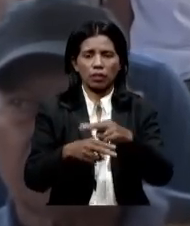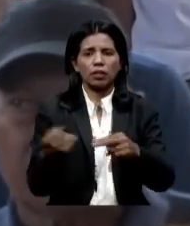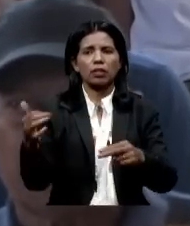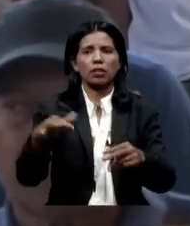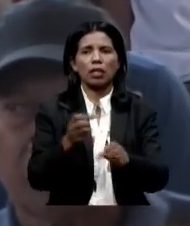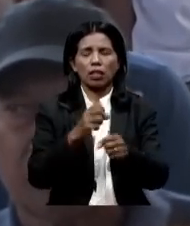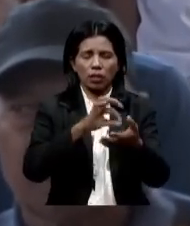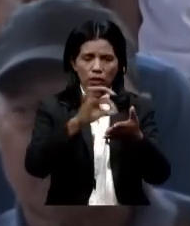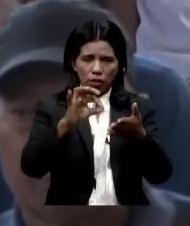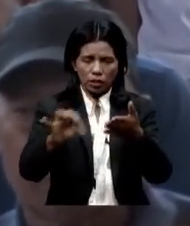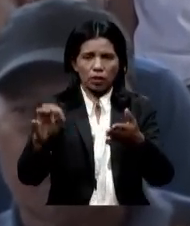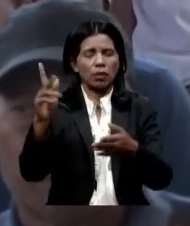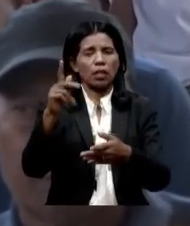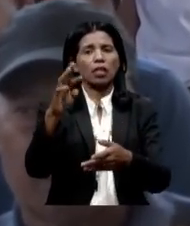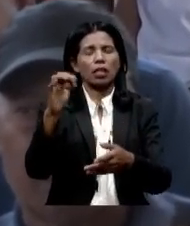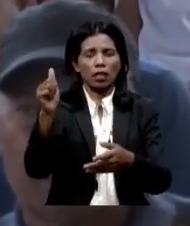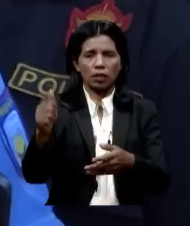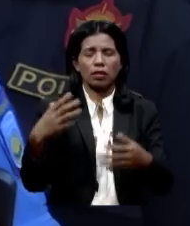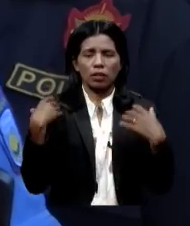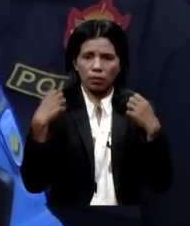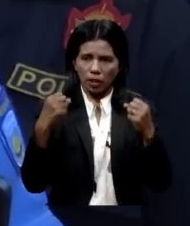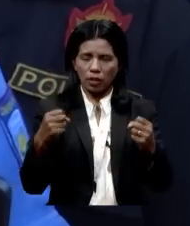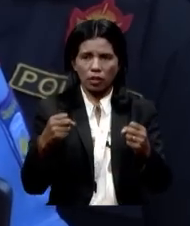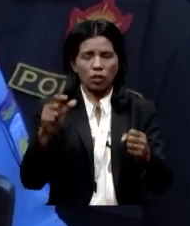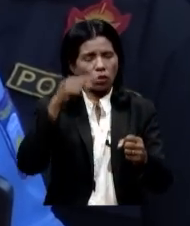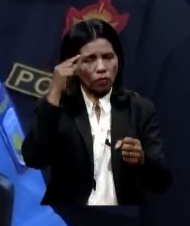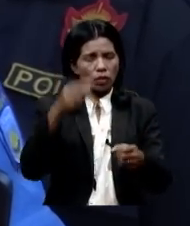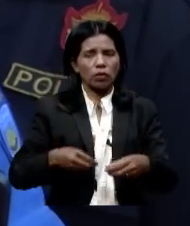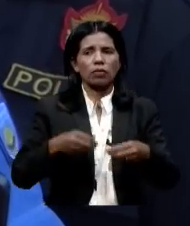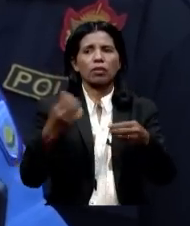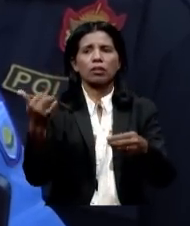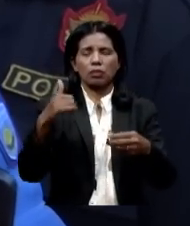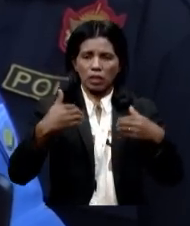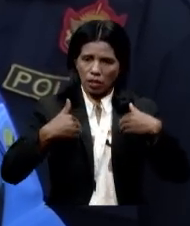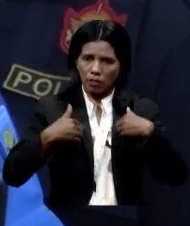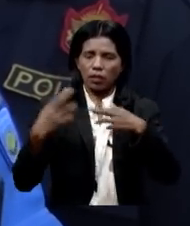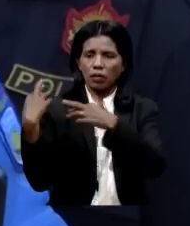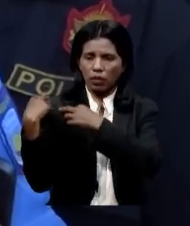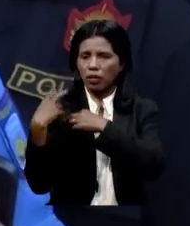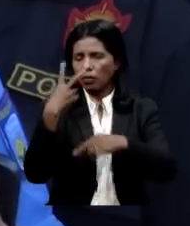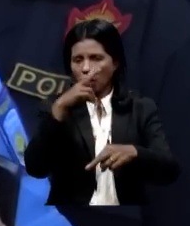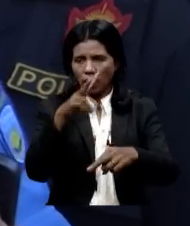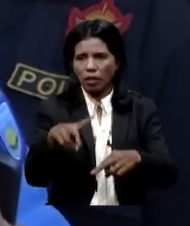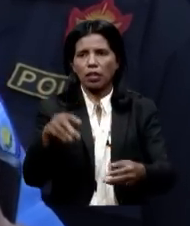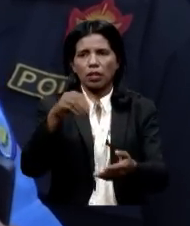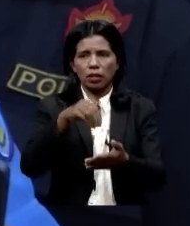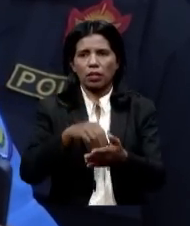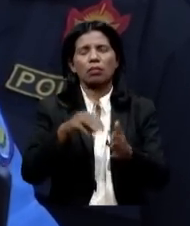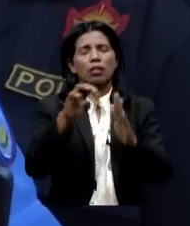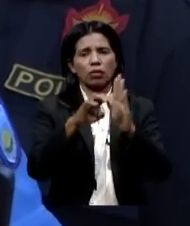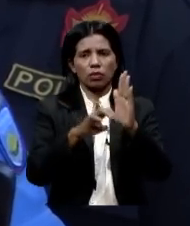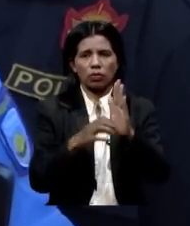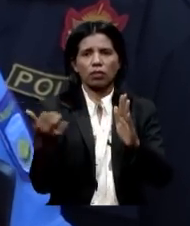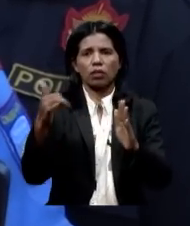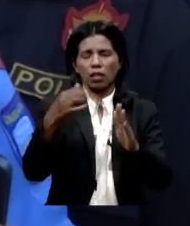halo resistu bayi akram sira agora brane ana para governo legalizan sira sira mos sira responsabilidade para atu hare para tau sirne estrutura sirne tau